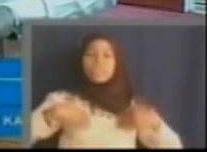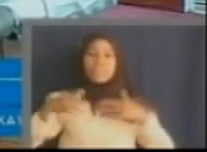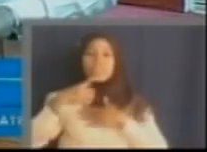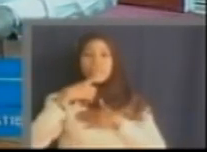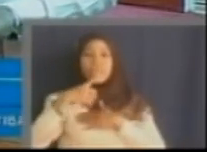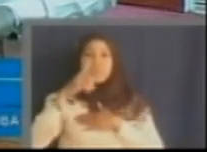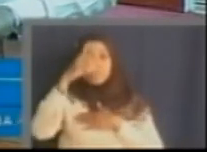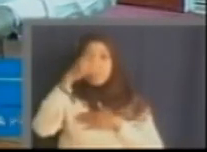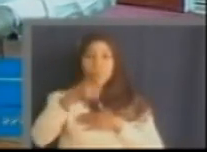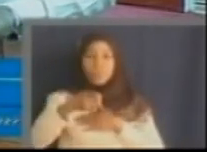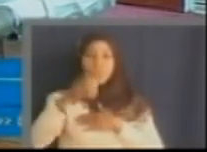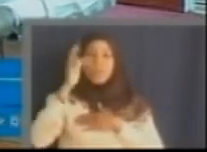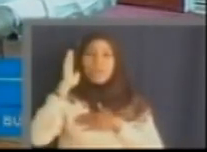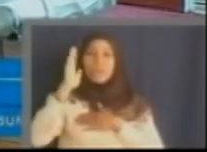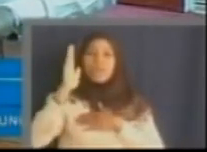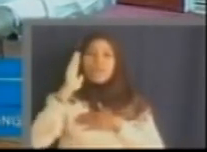hoja hii